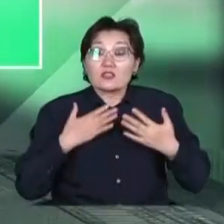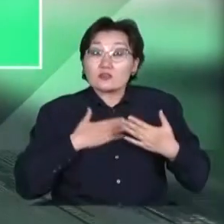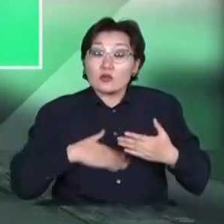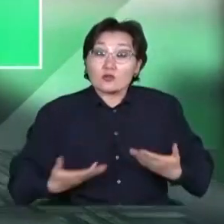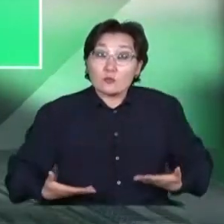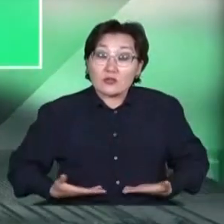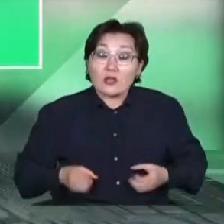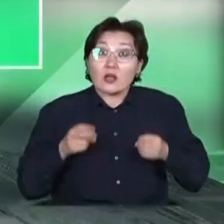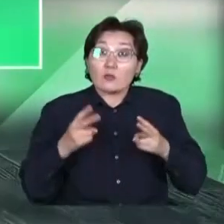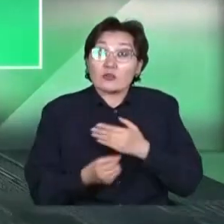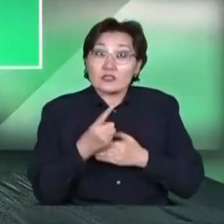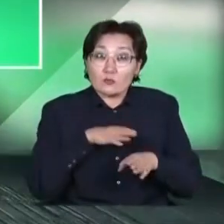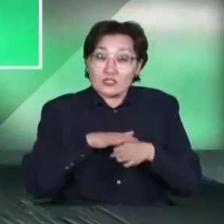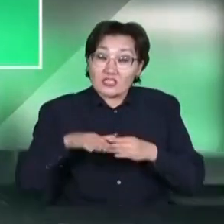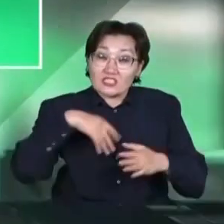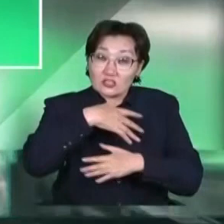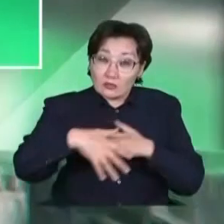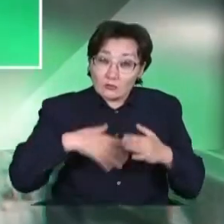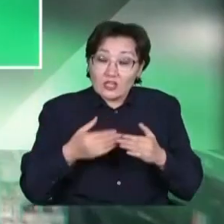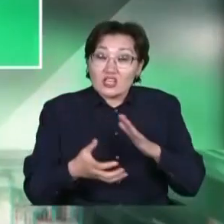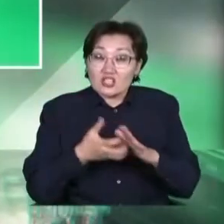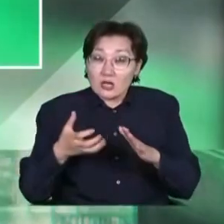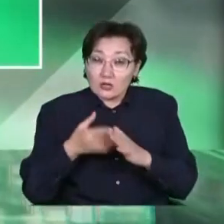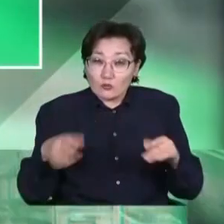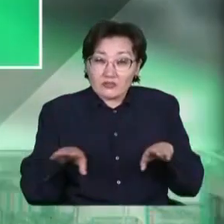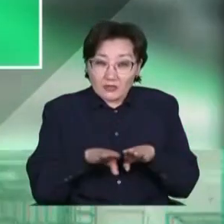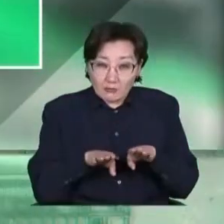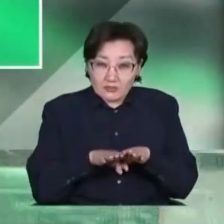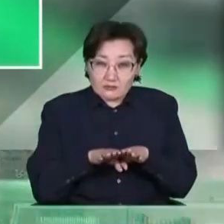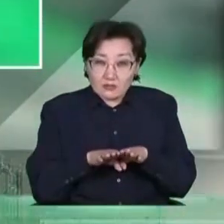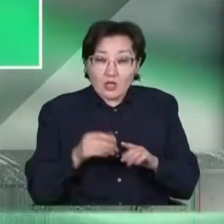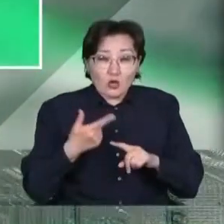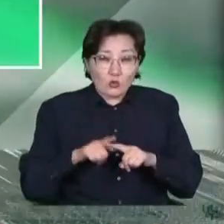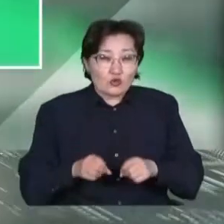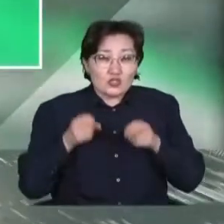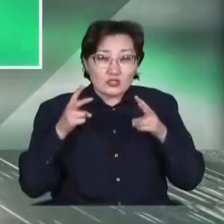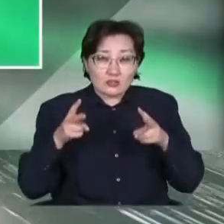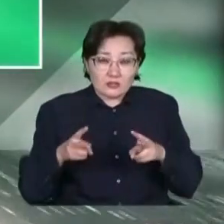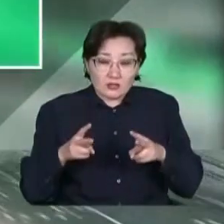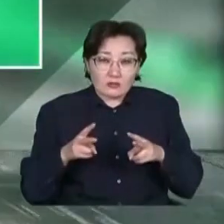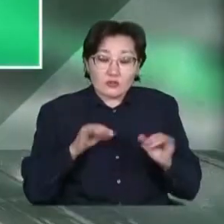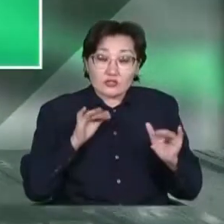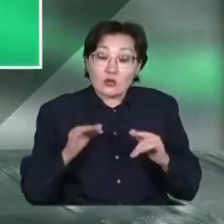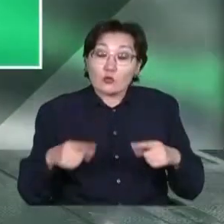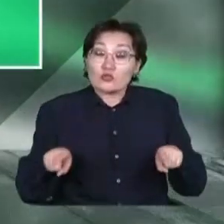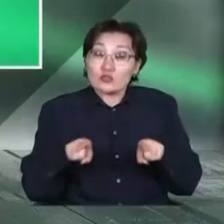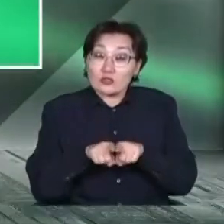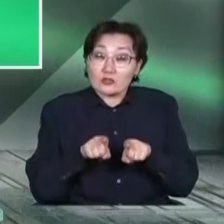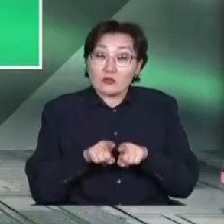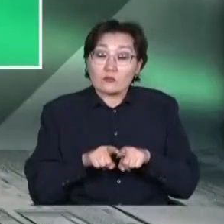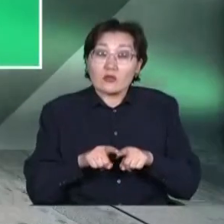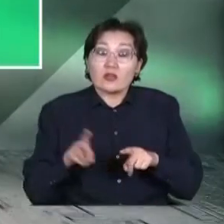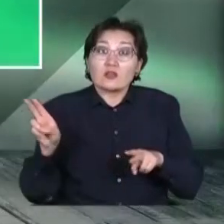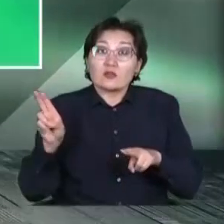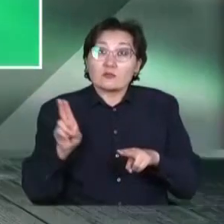қатер төндіретін жаппай тәртіпсіздікке шақырумен пара-пар. Бұл өте қатерлі үрдіс. Сондықтан осындай жүгенсіздікті